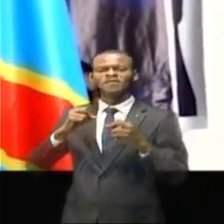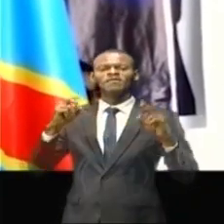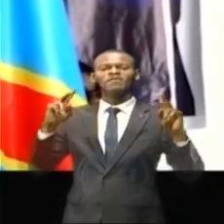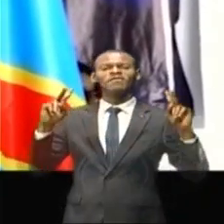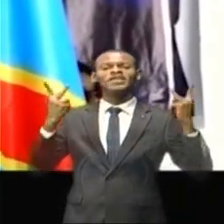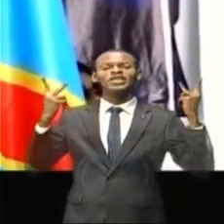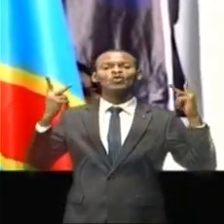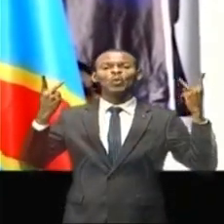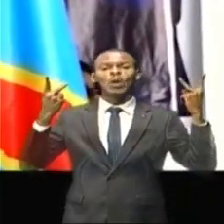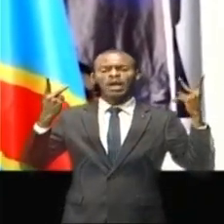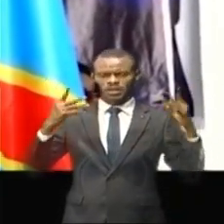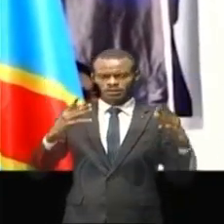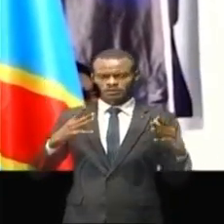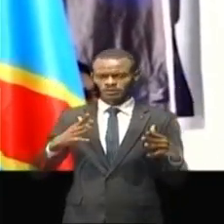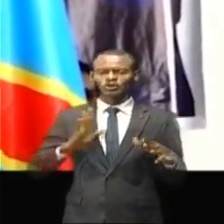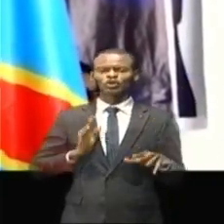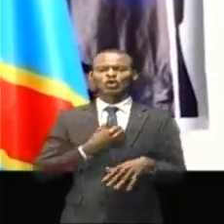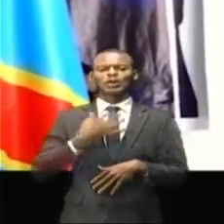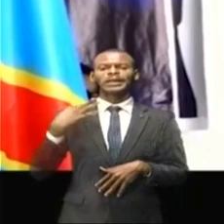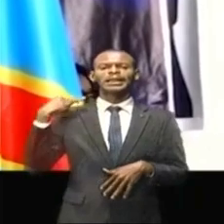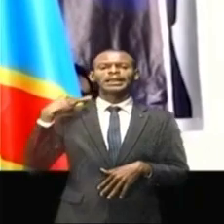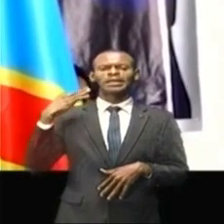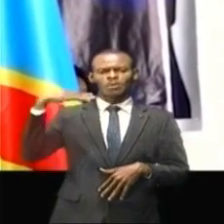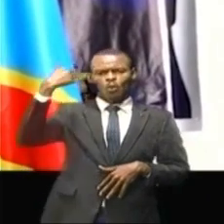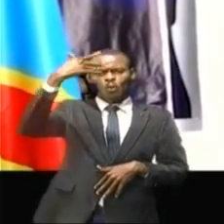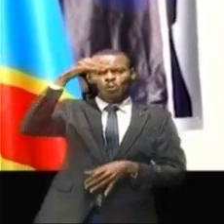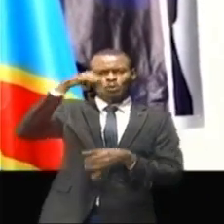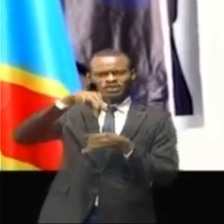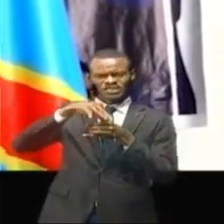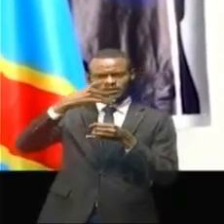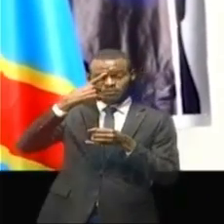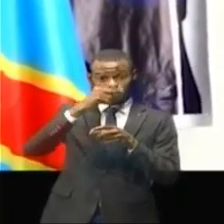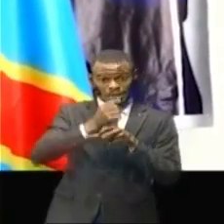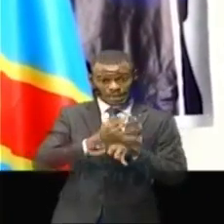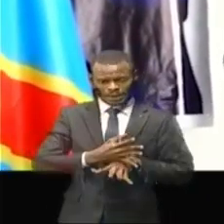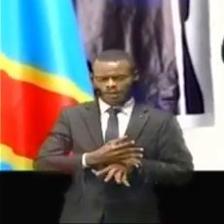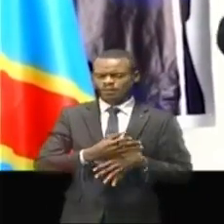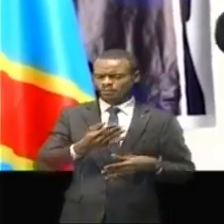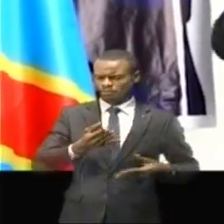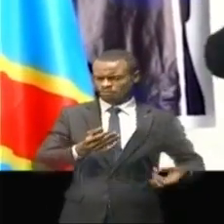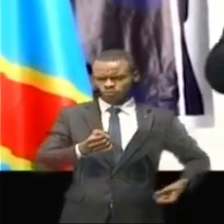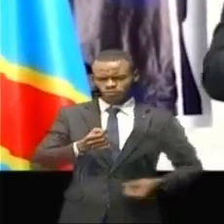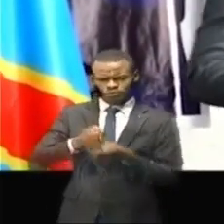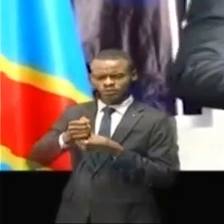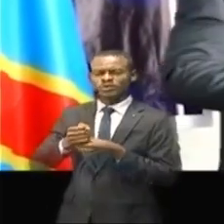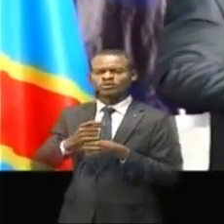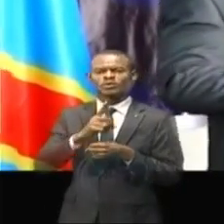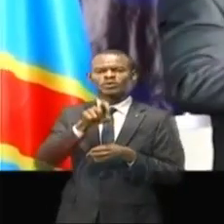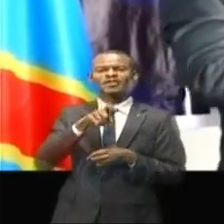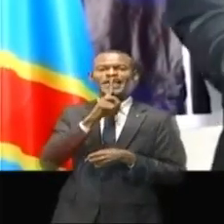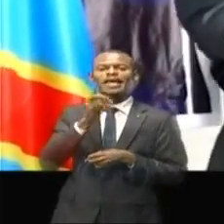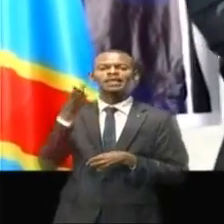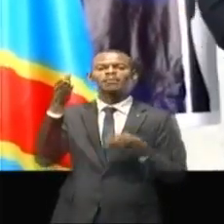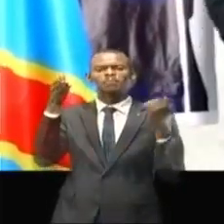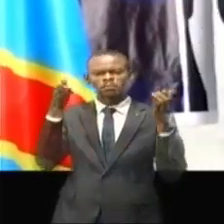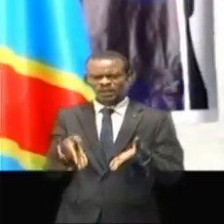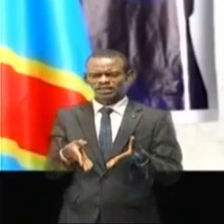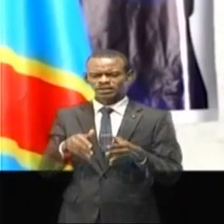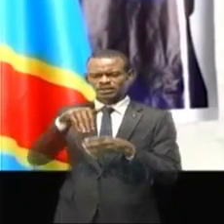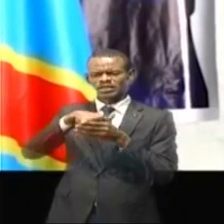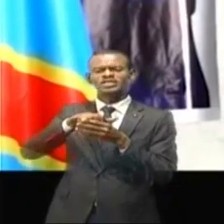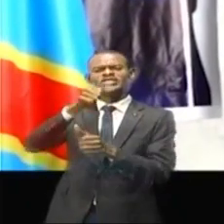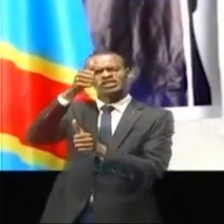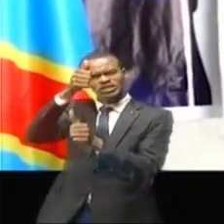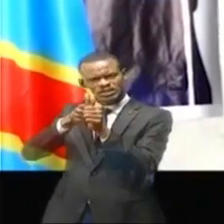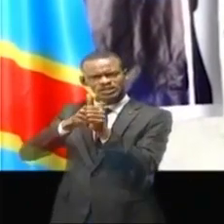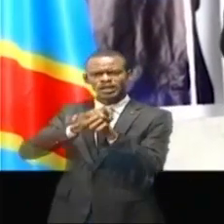aux prochaines élections, de manière à être présents dans chaque bureau de vote, dans chaque centre de